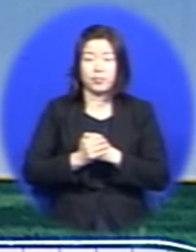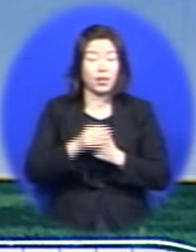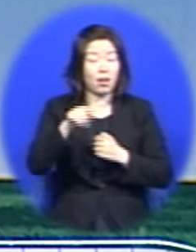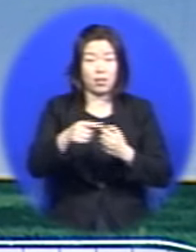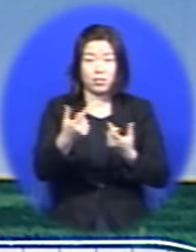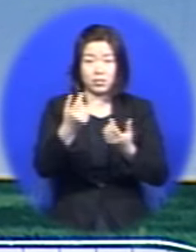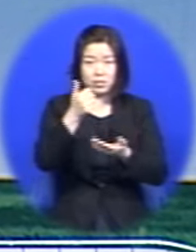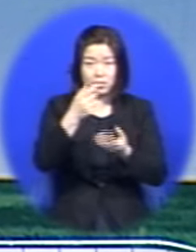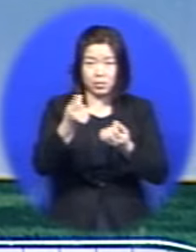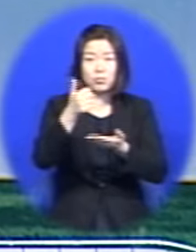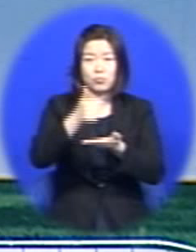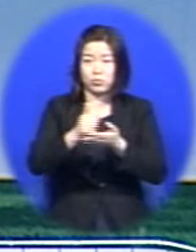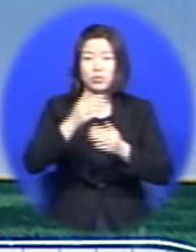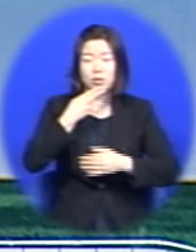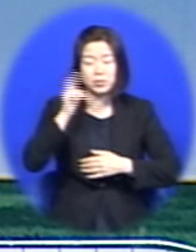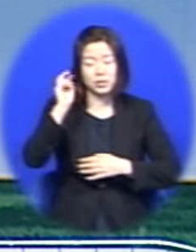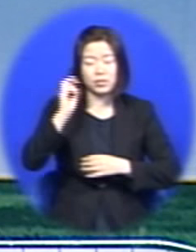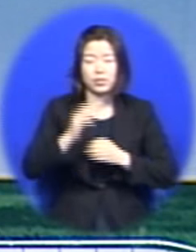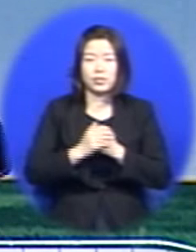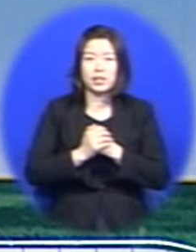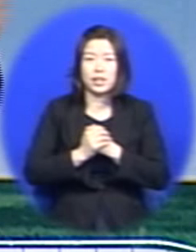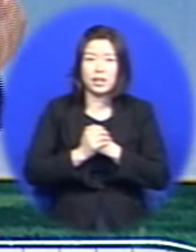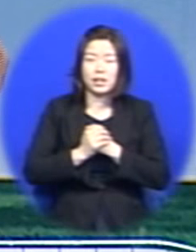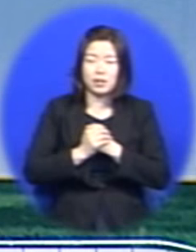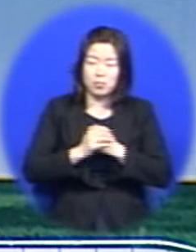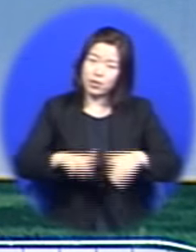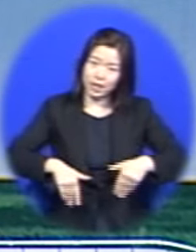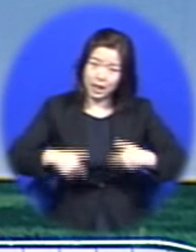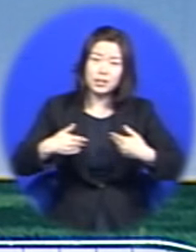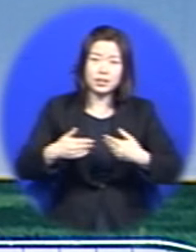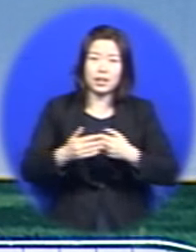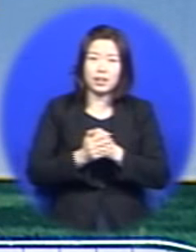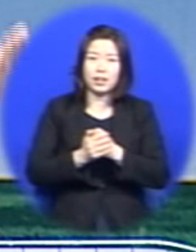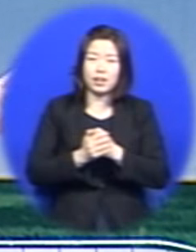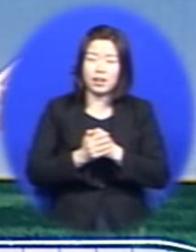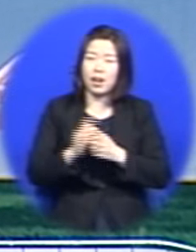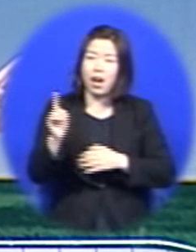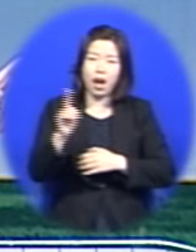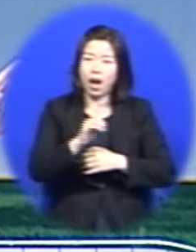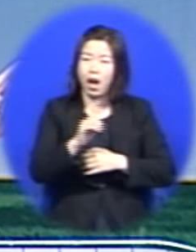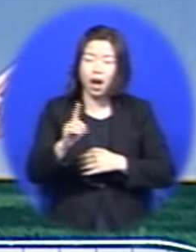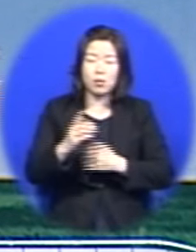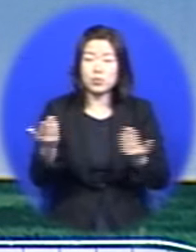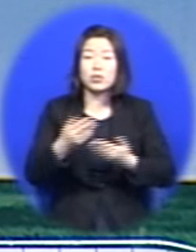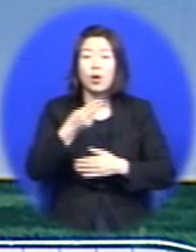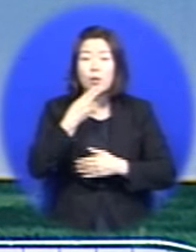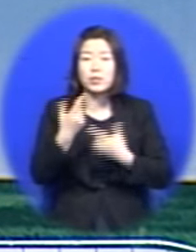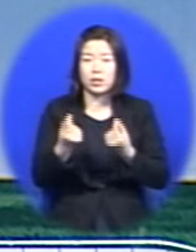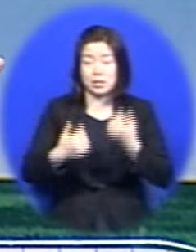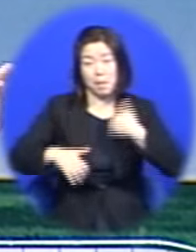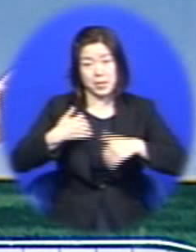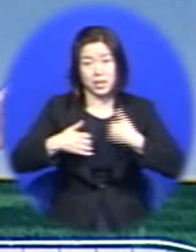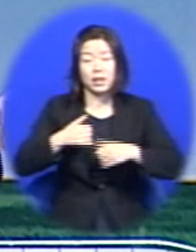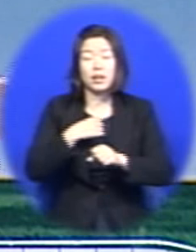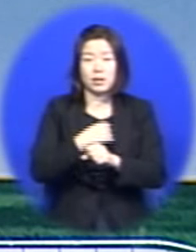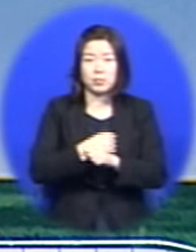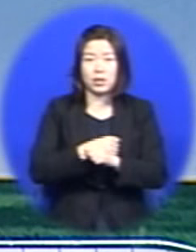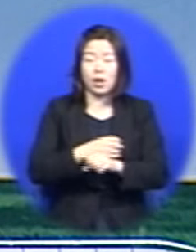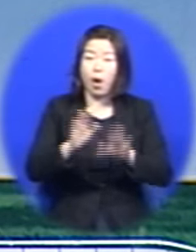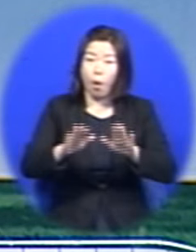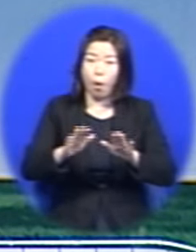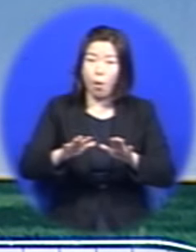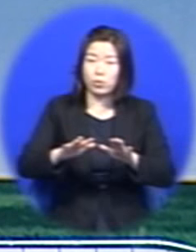그런 분은 없으실 거예요. 그죠? 그죠? 아주 따뜻하게, 아주 아무렇지도 않게, 그저 반갑게,